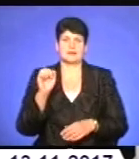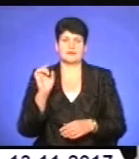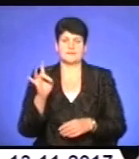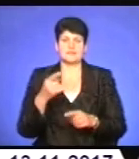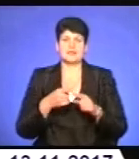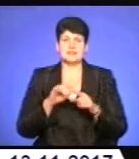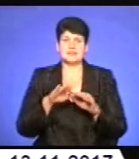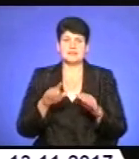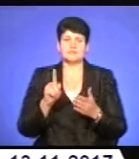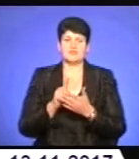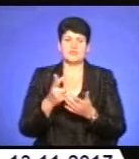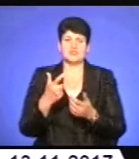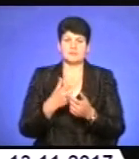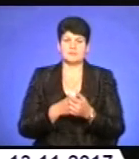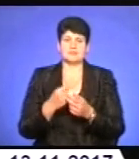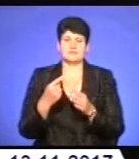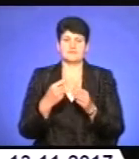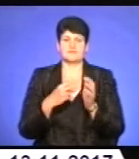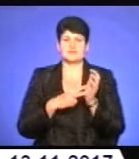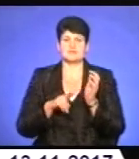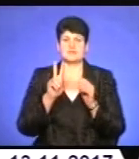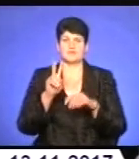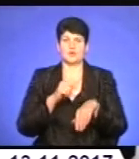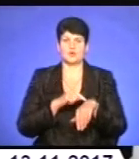діти повинні щепитися в перші 72 години